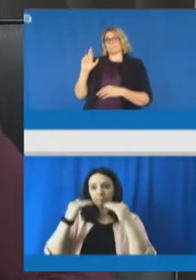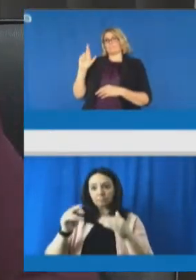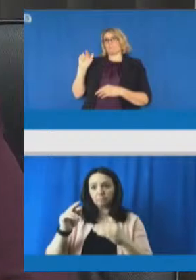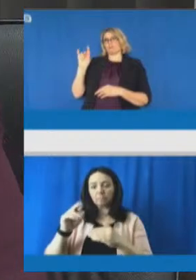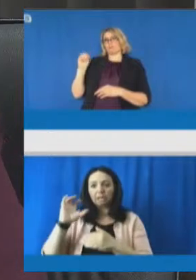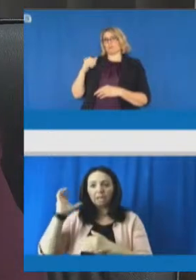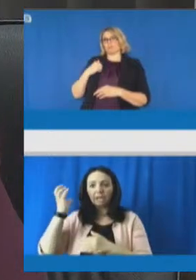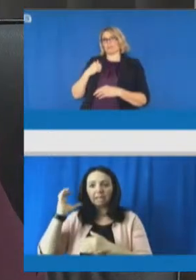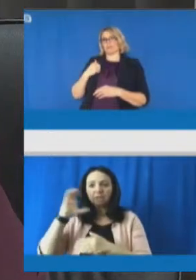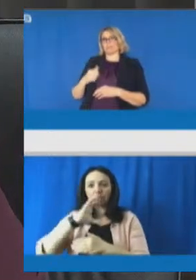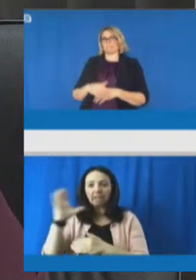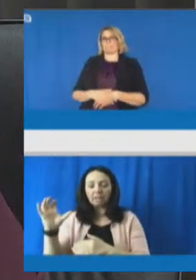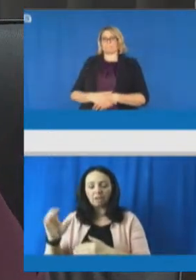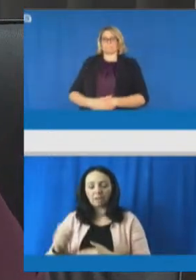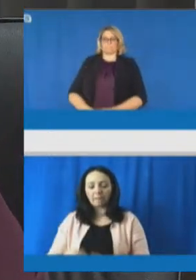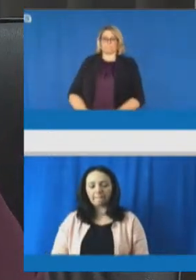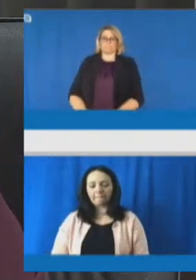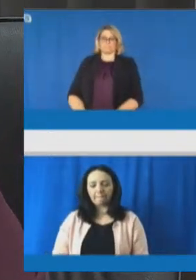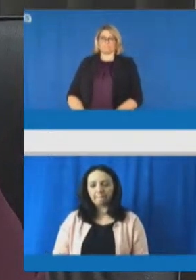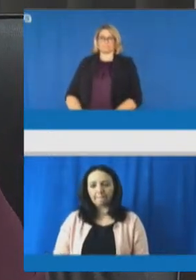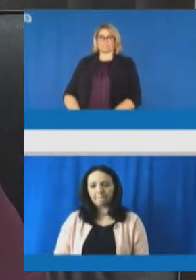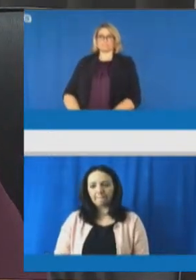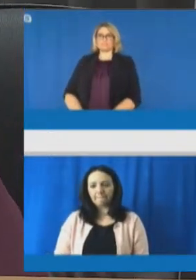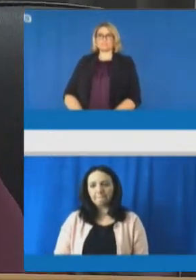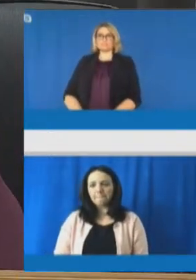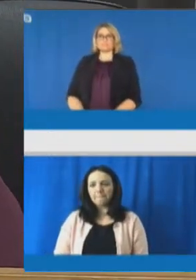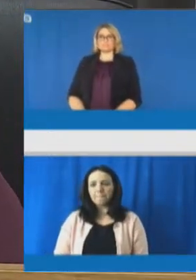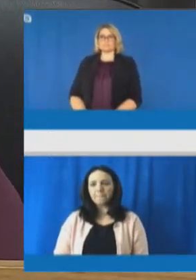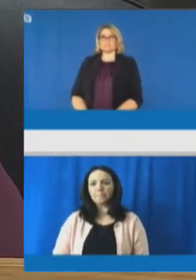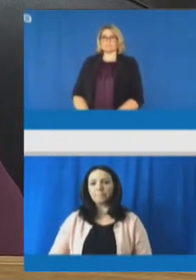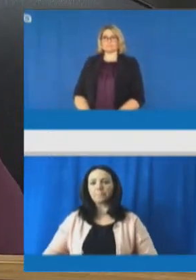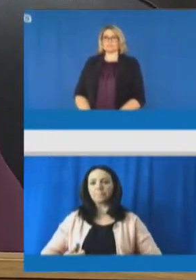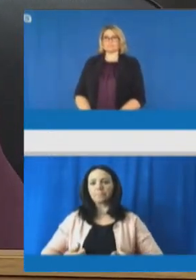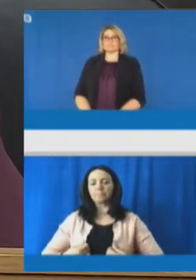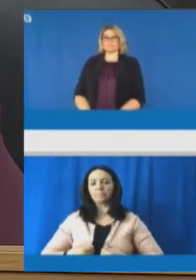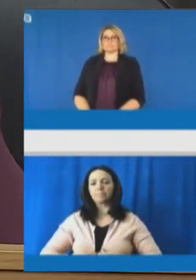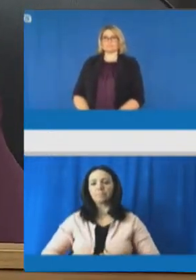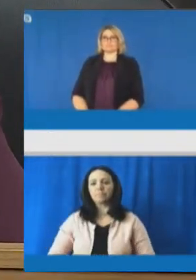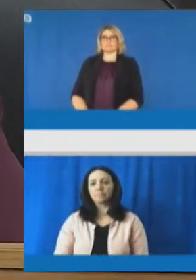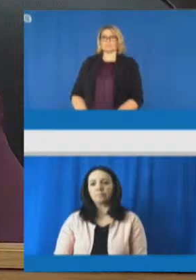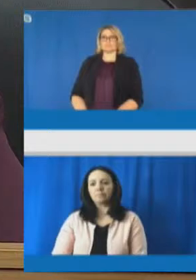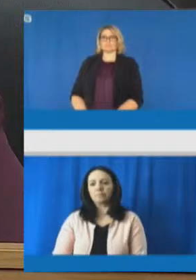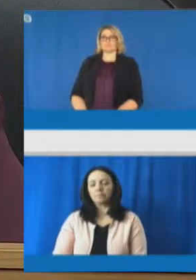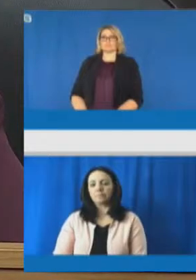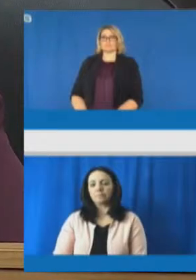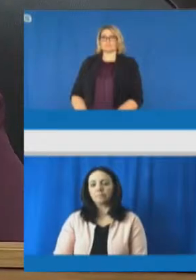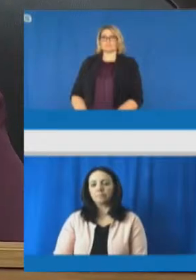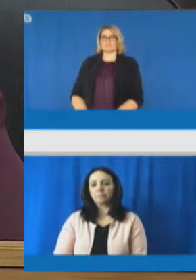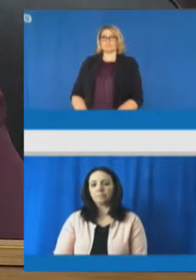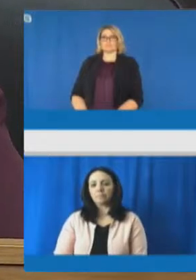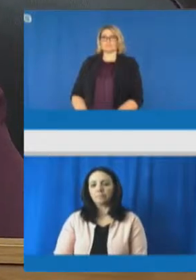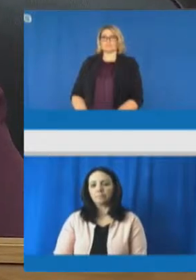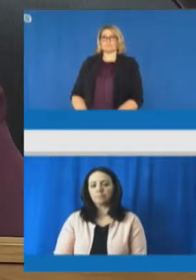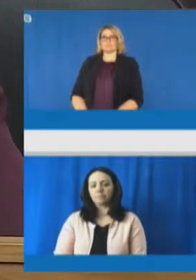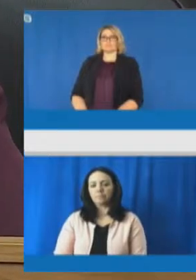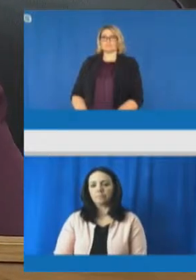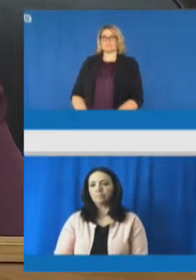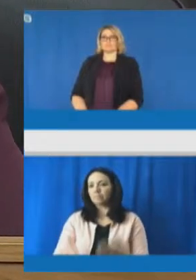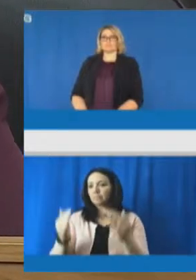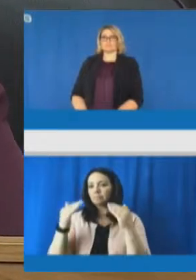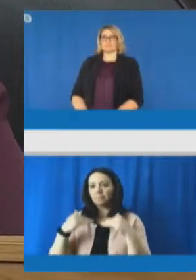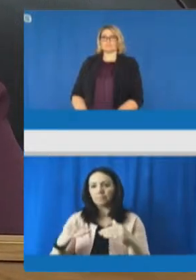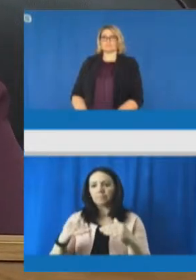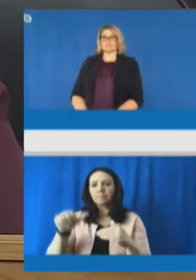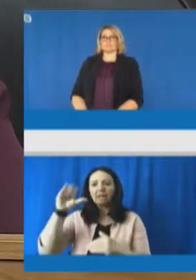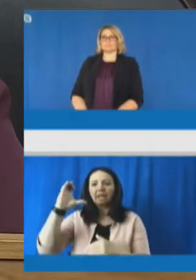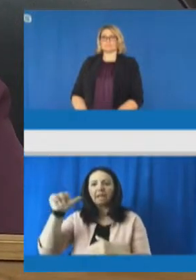travailleurs dans les foyers de soins avaient décidé de ne pas se faire vacciner. Ça semble montrer qu'il y a encore beaucoup d'inquiétudes